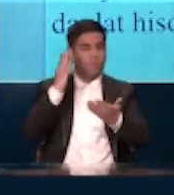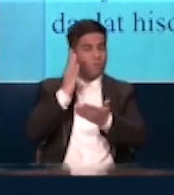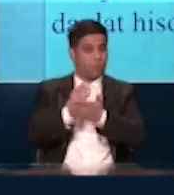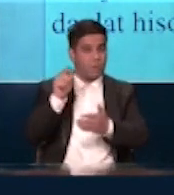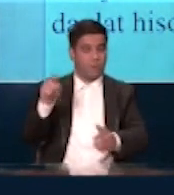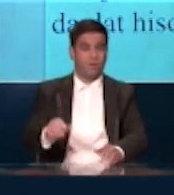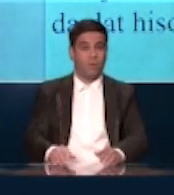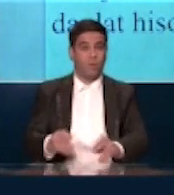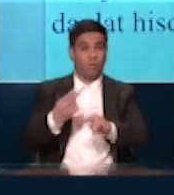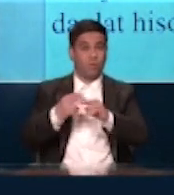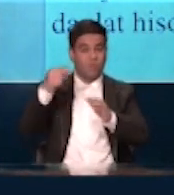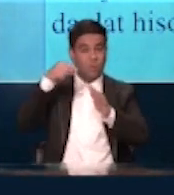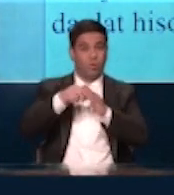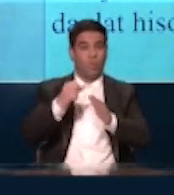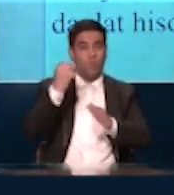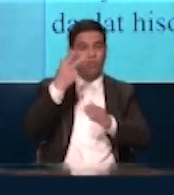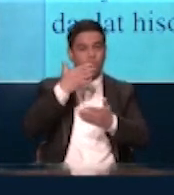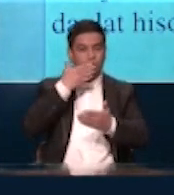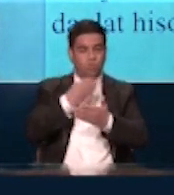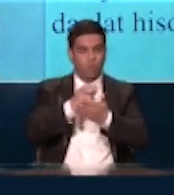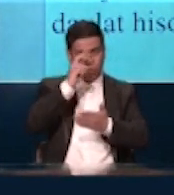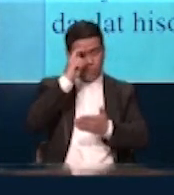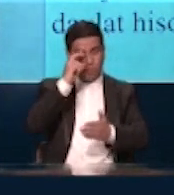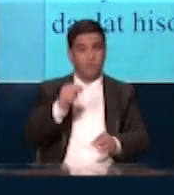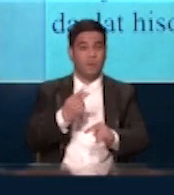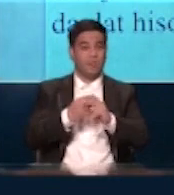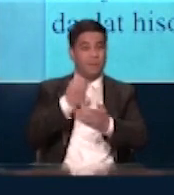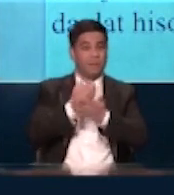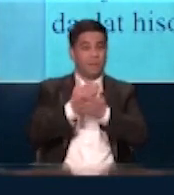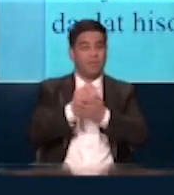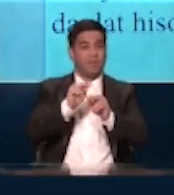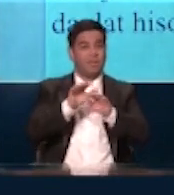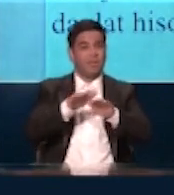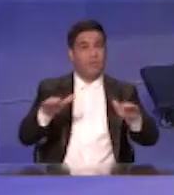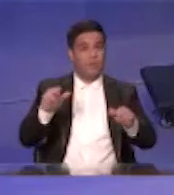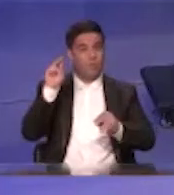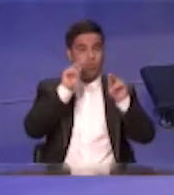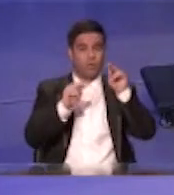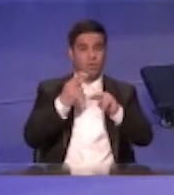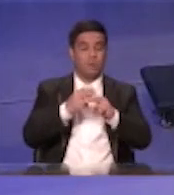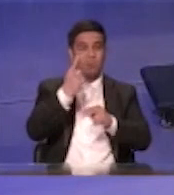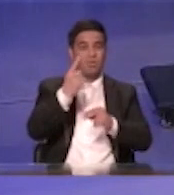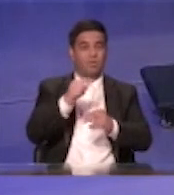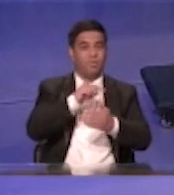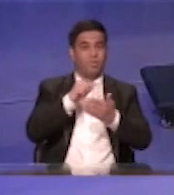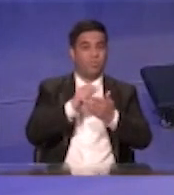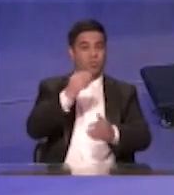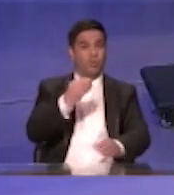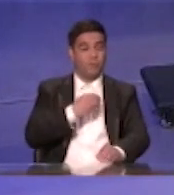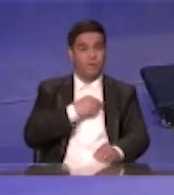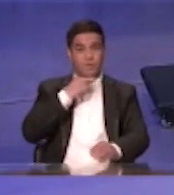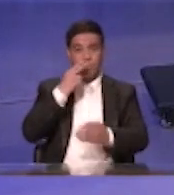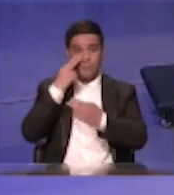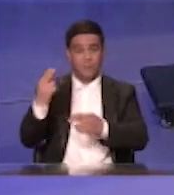joylashgan bo'lib, ularning 13-tasi mustaqil davlatlar hisoblanadi. Aziz o'quvchilar, shu o'rinda bir narsaga e'tiboringizni qaratishingizni